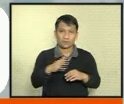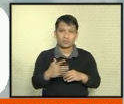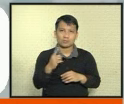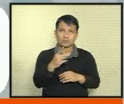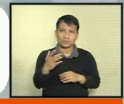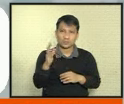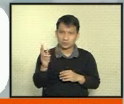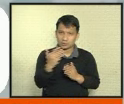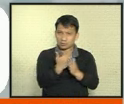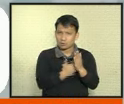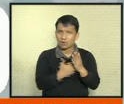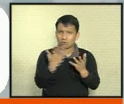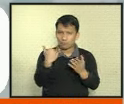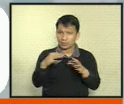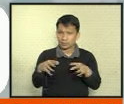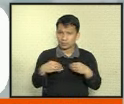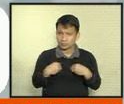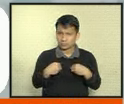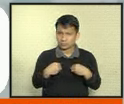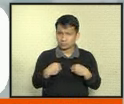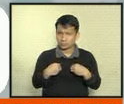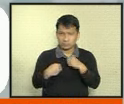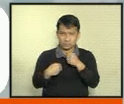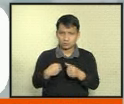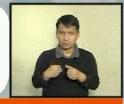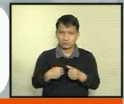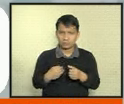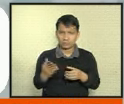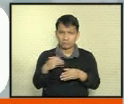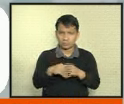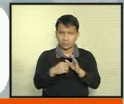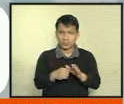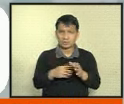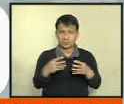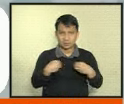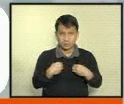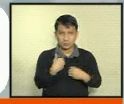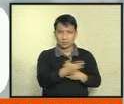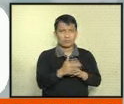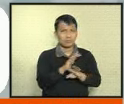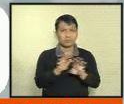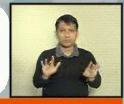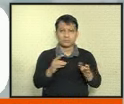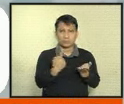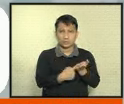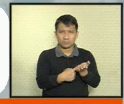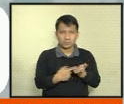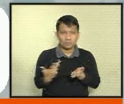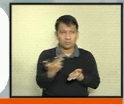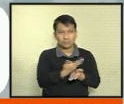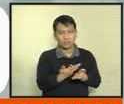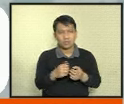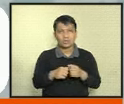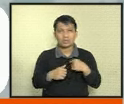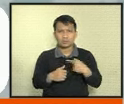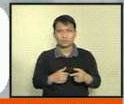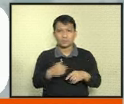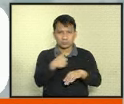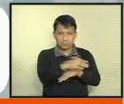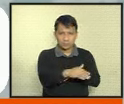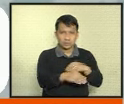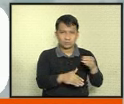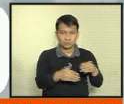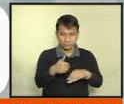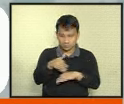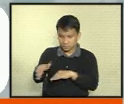113. Pero ba't ka tumanggap ng pera? Eh kasi po, hindi ko naman po sa kaya. Ang sabi sa akin, wala po pa pinag-usapan. Pinag-usapan po namin dyan, papadala ko yan,